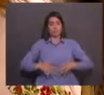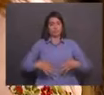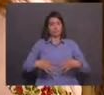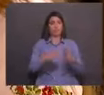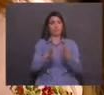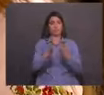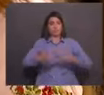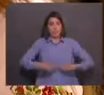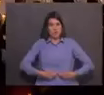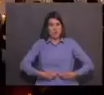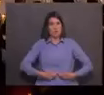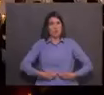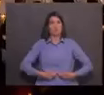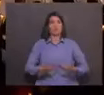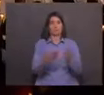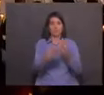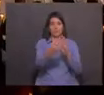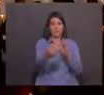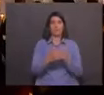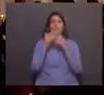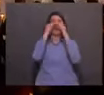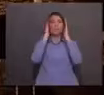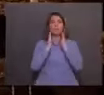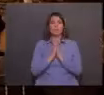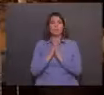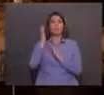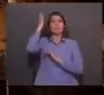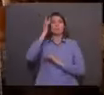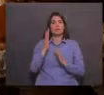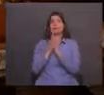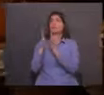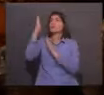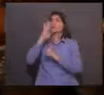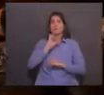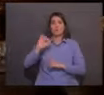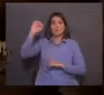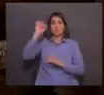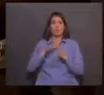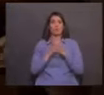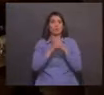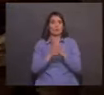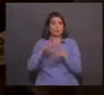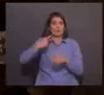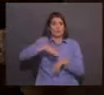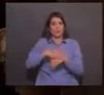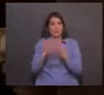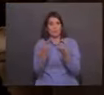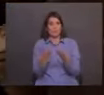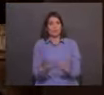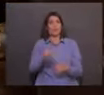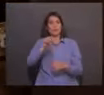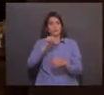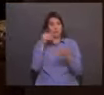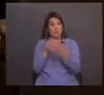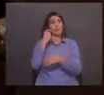плід лона твого. Santa Maria, Mãe de Deus, rogai por nós, pecadores, agora e na hora da